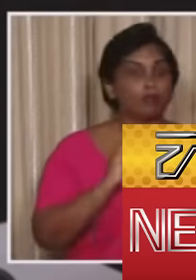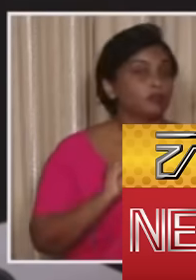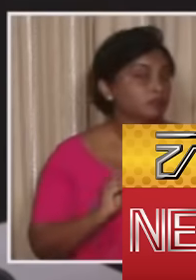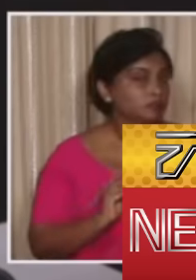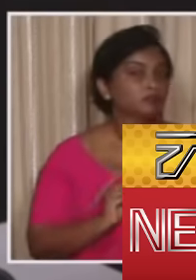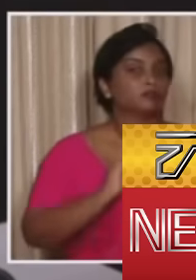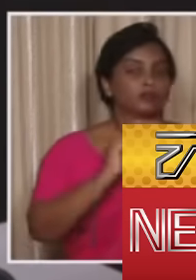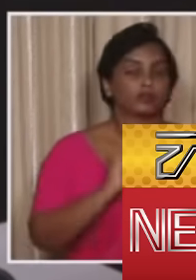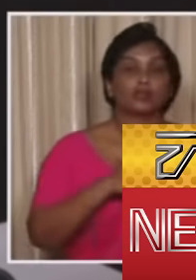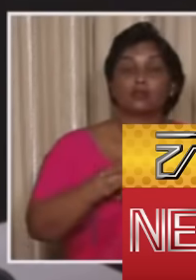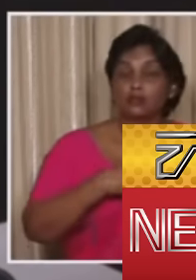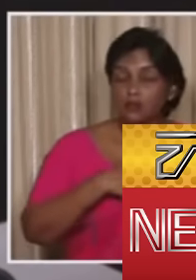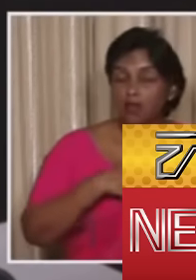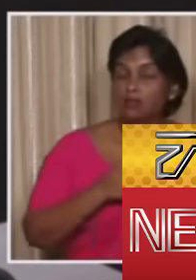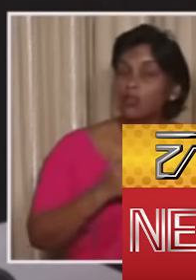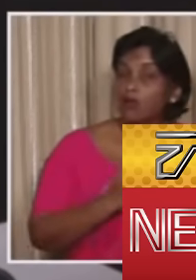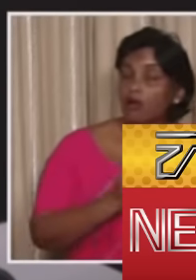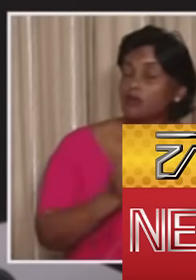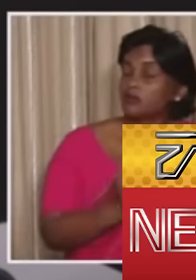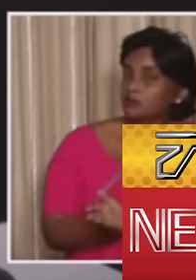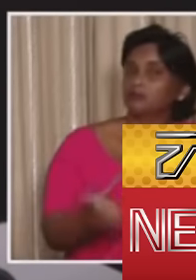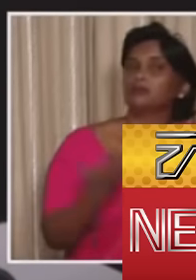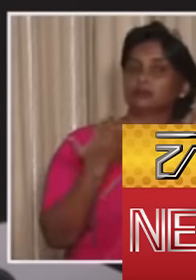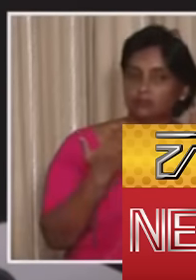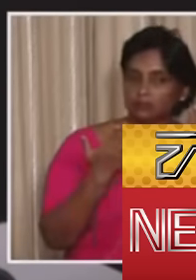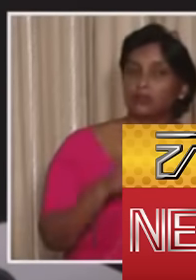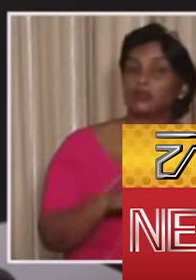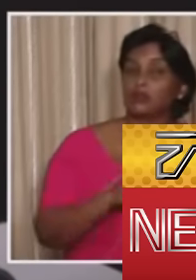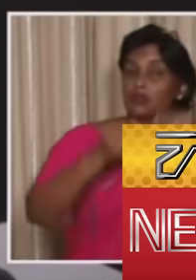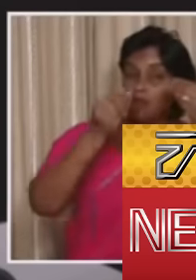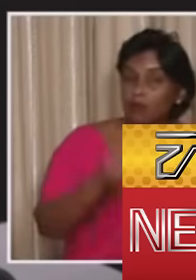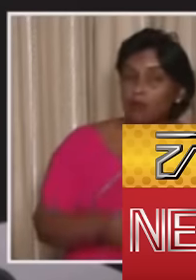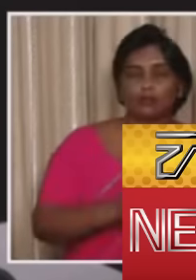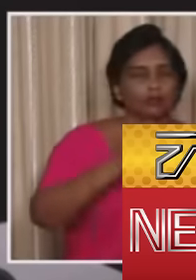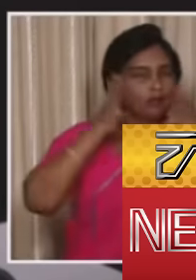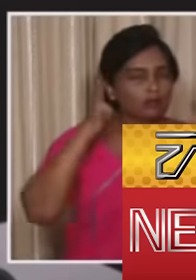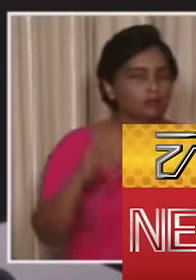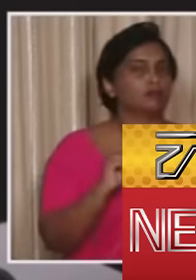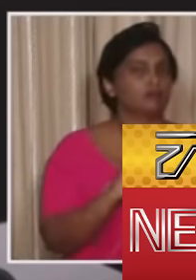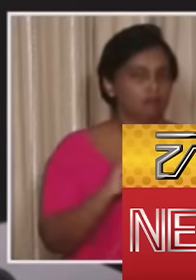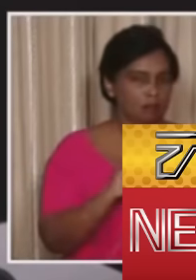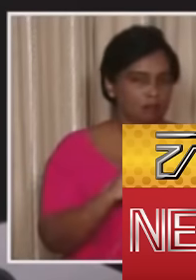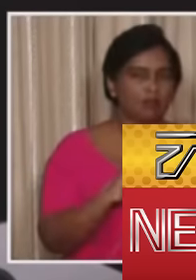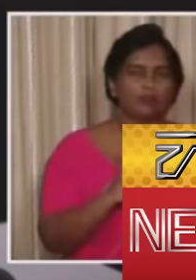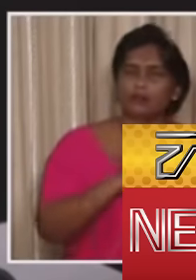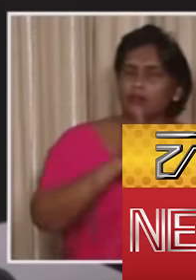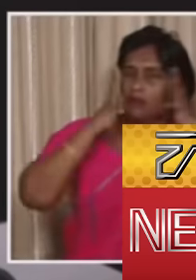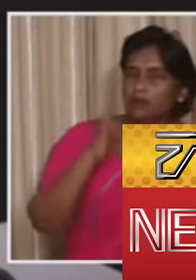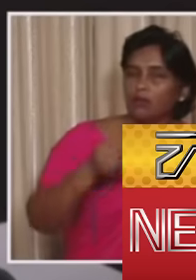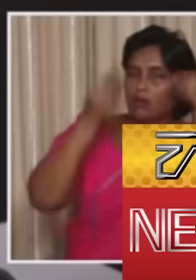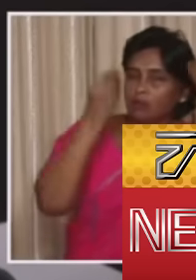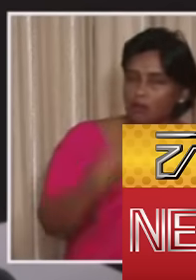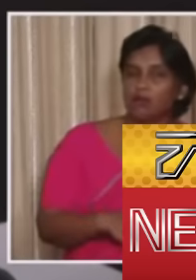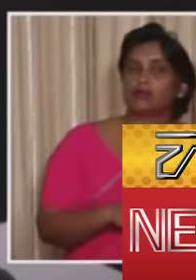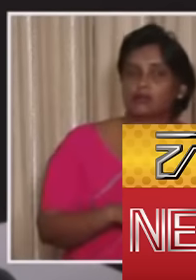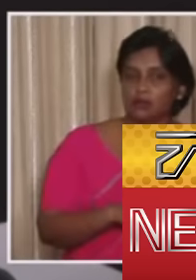නම් ජාතිය අලුතෙන් අවදි කළ යුතුයි. මේක වැටි තිබෙන දෙවන්තම අර්බුද තැනක දෙවන්තම කඩාවැටීමක